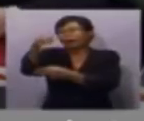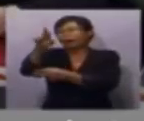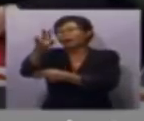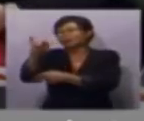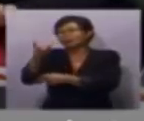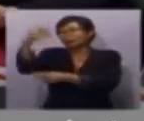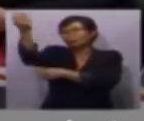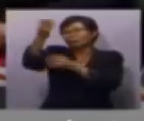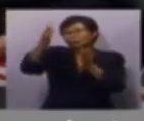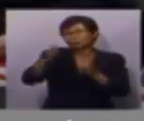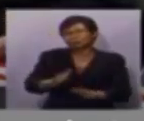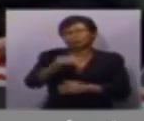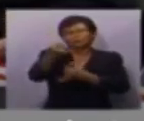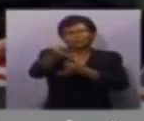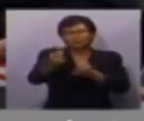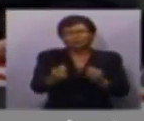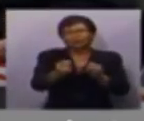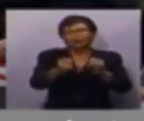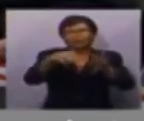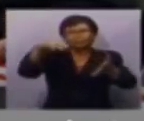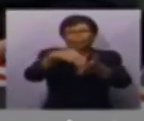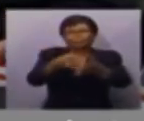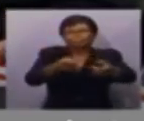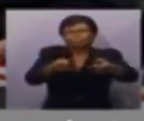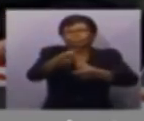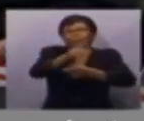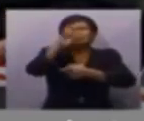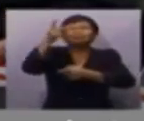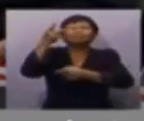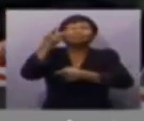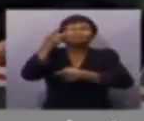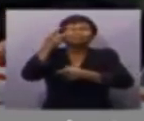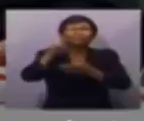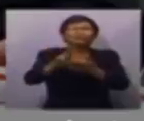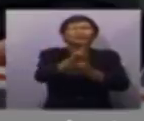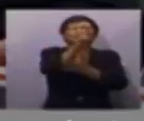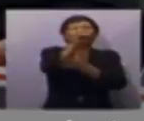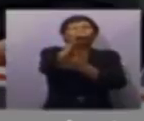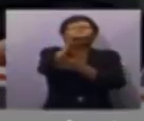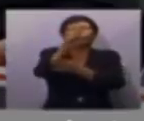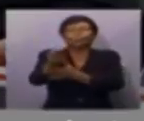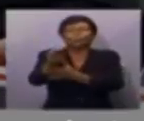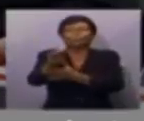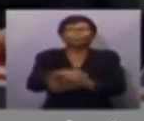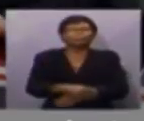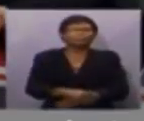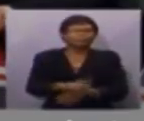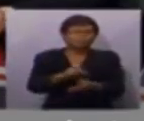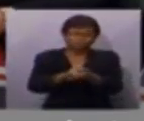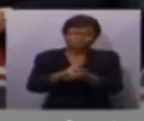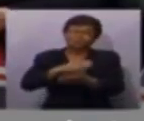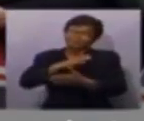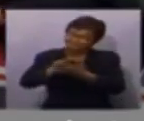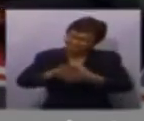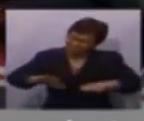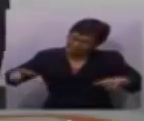Ali, pensyarah kanan Jabatan Pengajian Pentadbiran dan Politik Universiti Malaya UM. Doktor, selamat datang ke Nasional